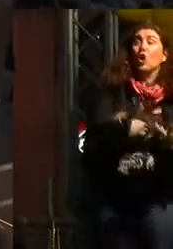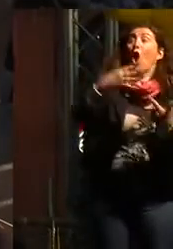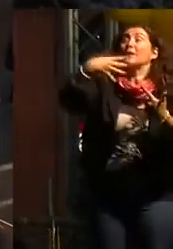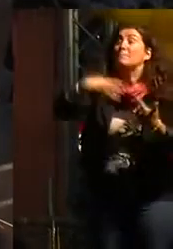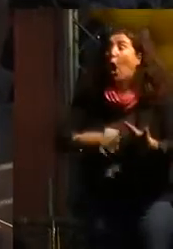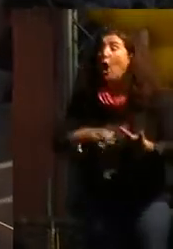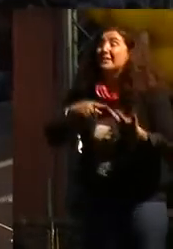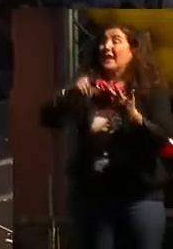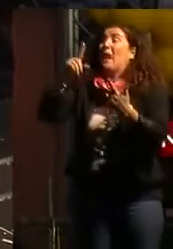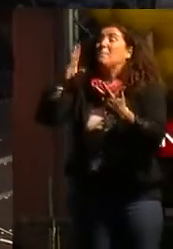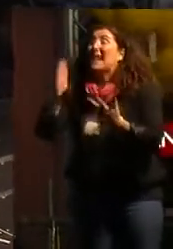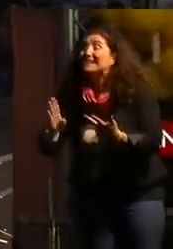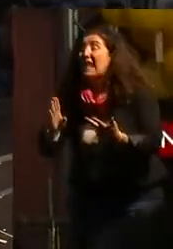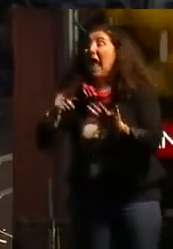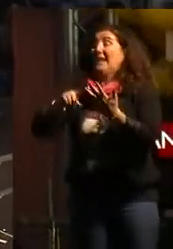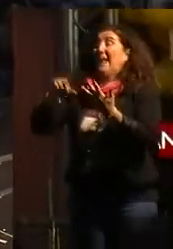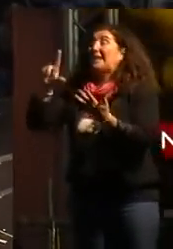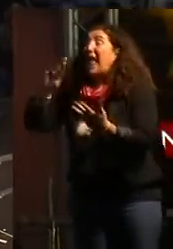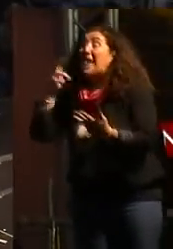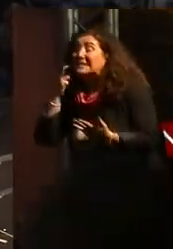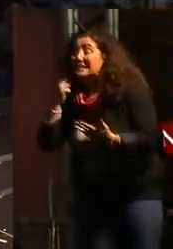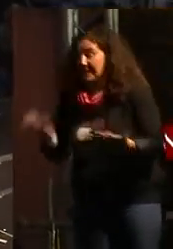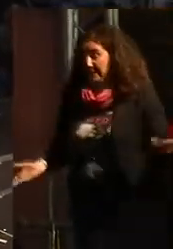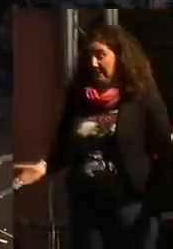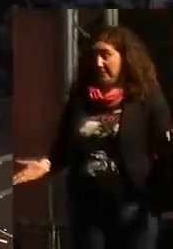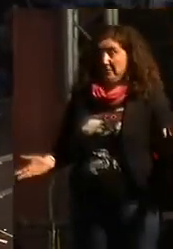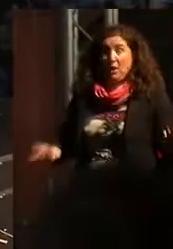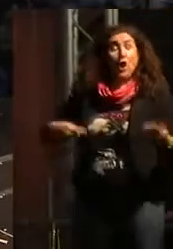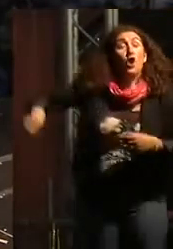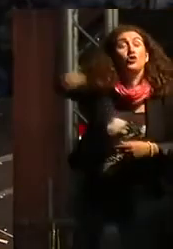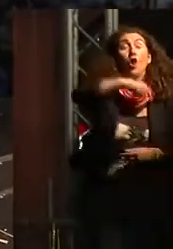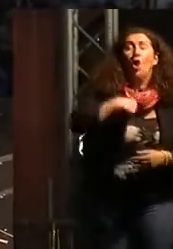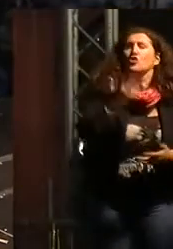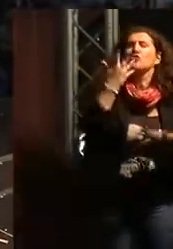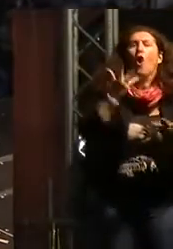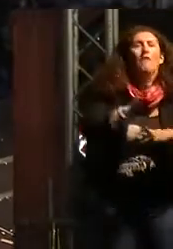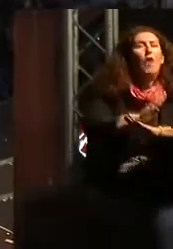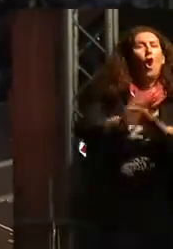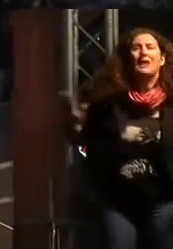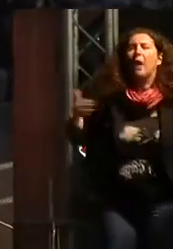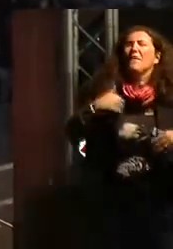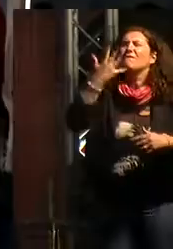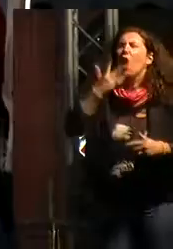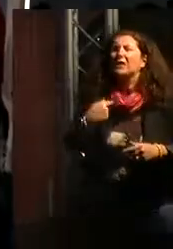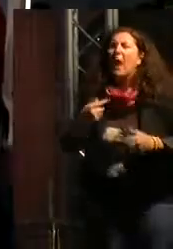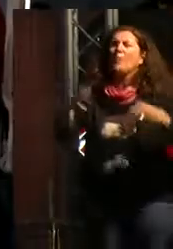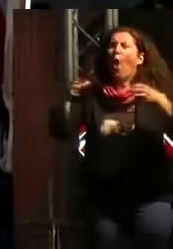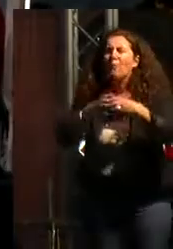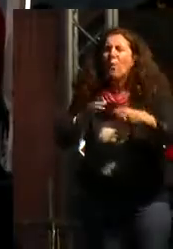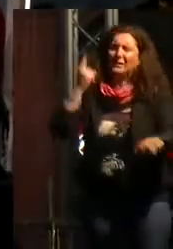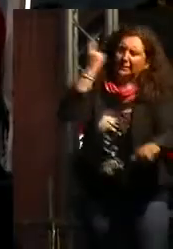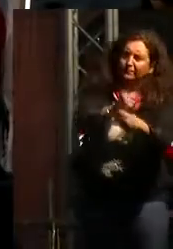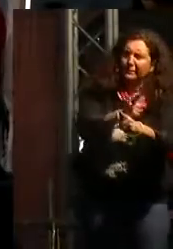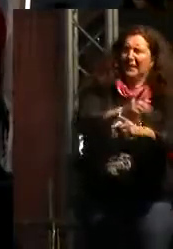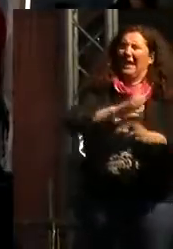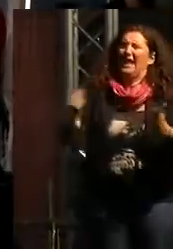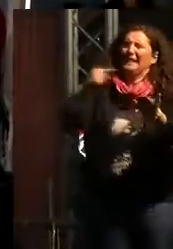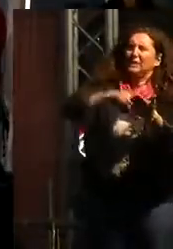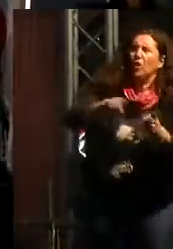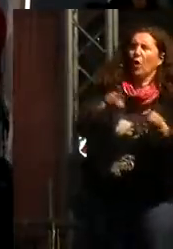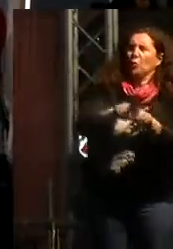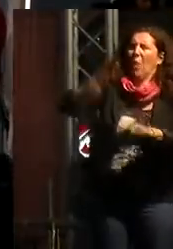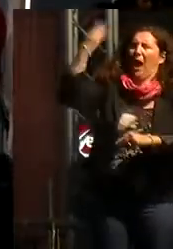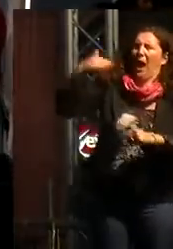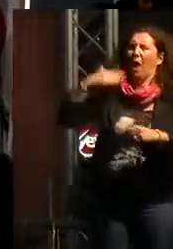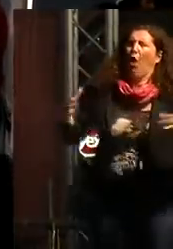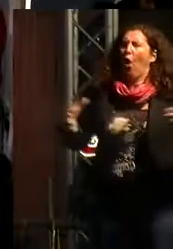Renzi. Allora noi vogliamo che la comunità torni a essere comunità. E andremo lì a dire o i cittadini torneranno